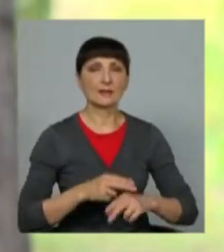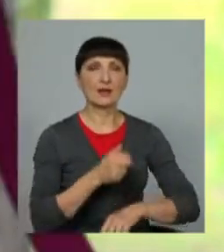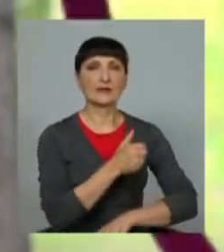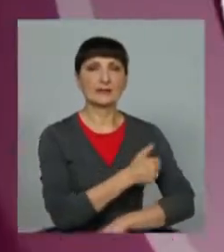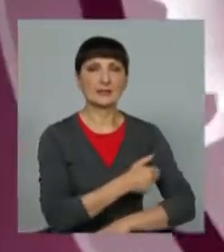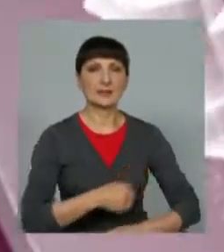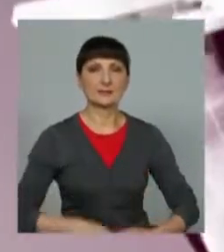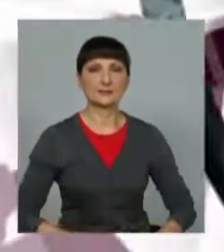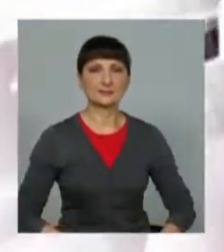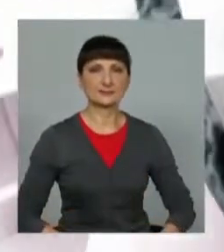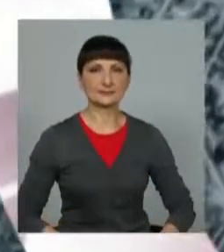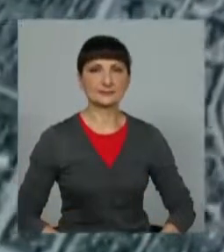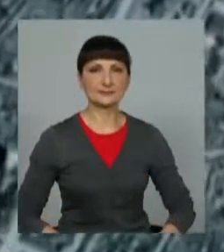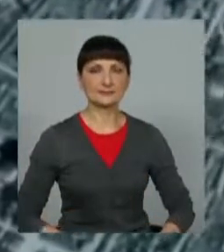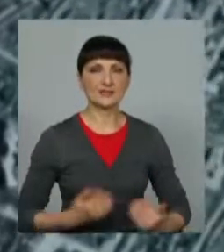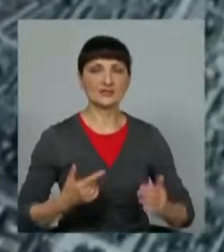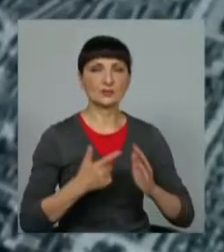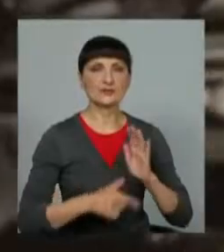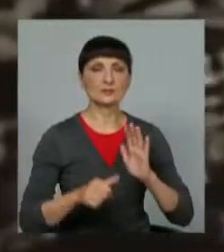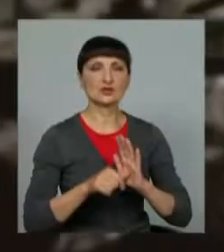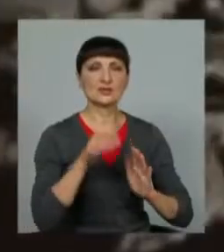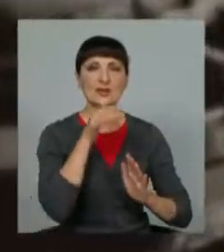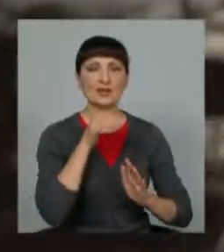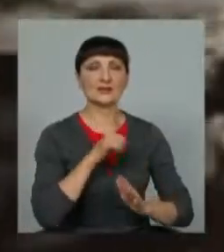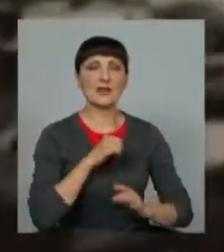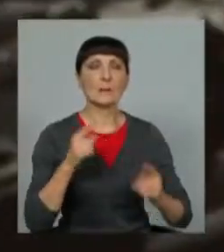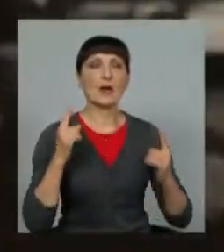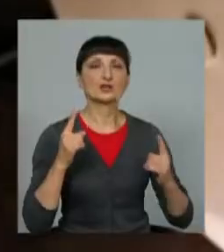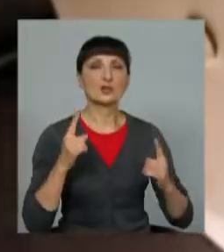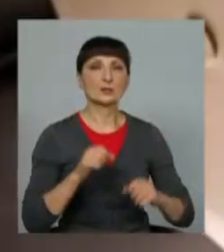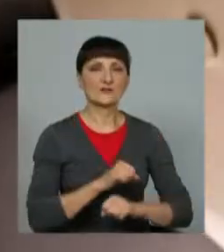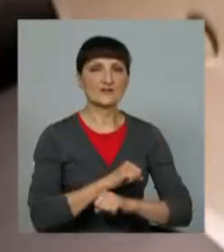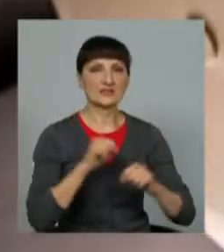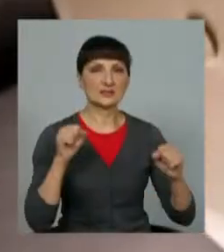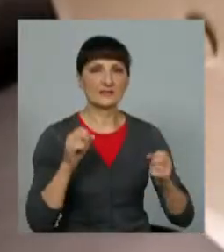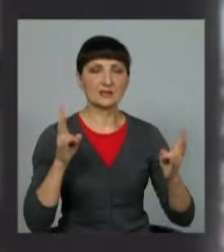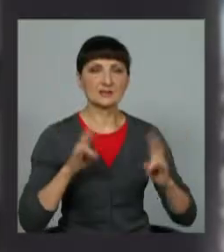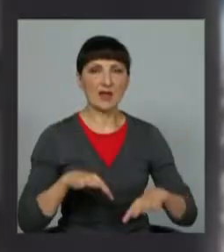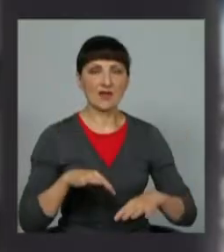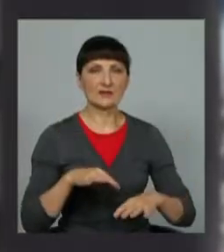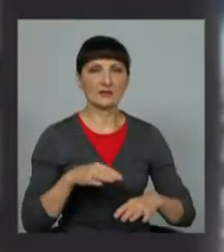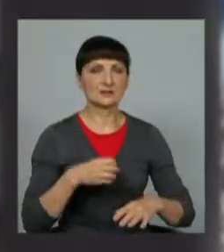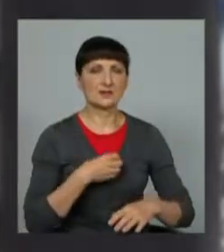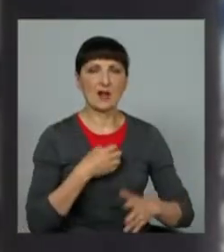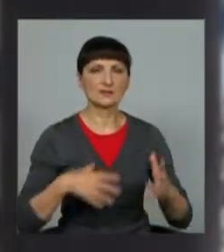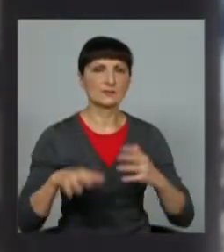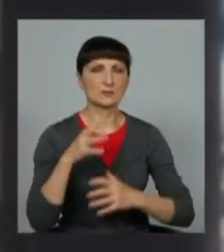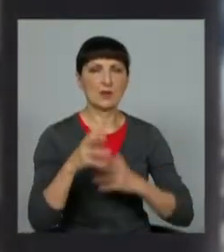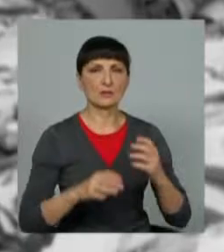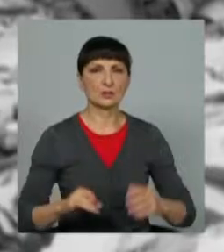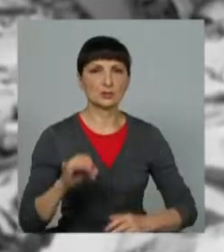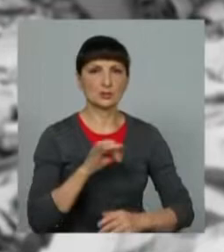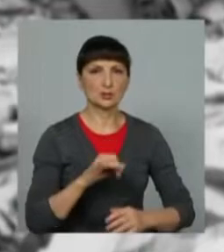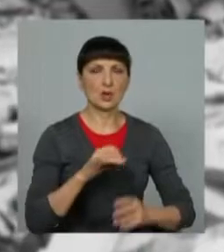вакцинация. Сегодня 76 лет самому масштабному взрыву, оставившему неизгладимый след в мировой истории.